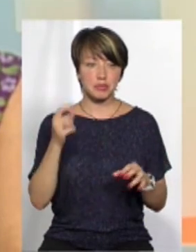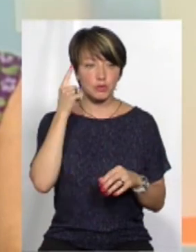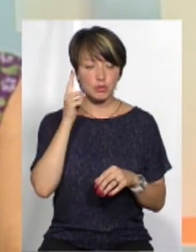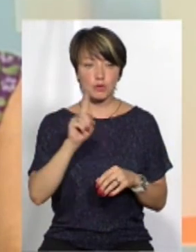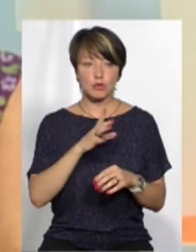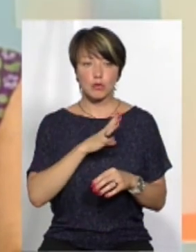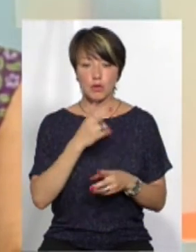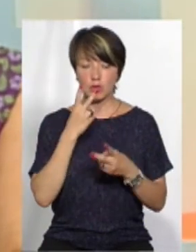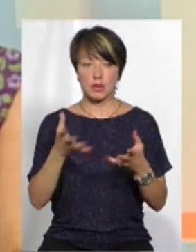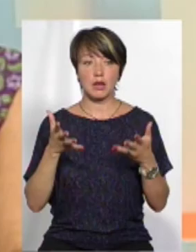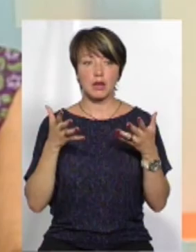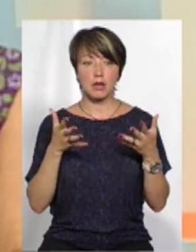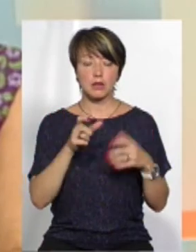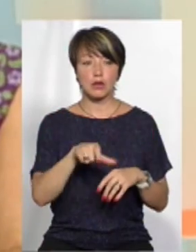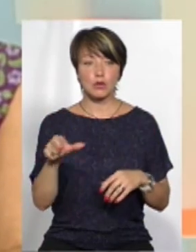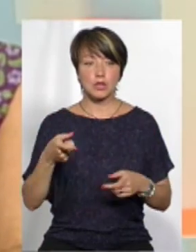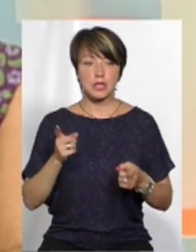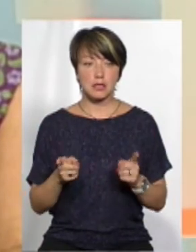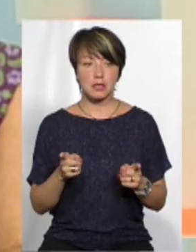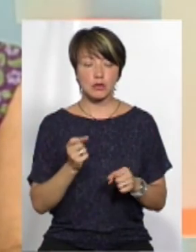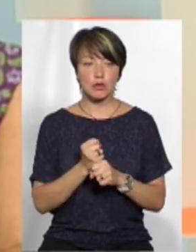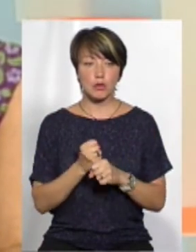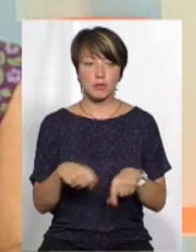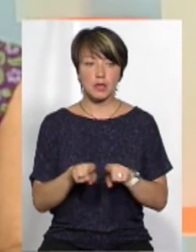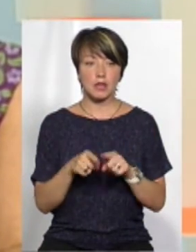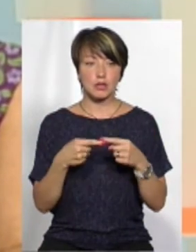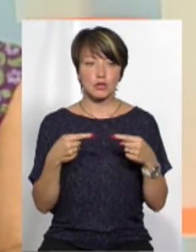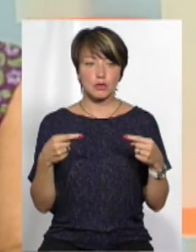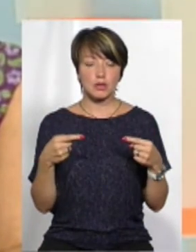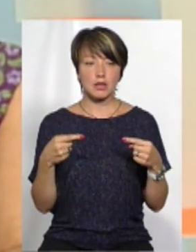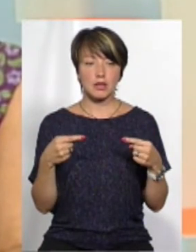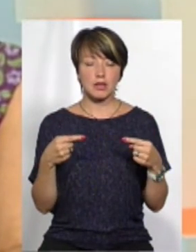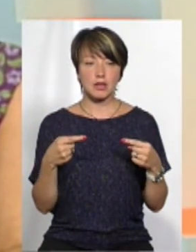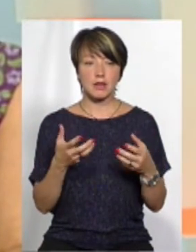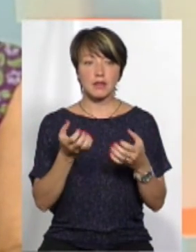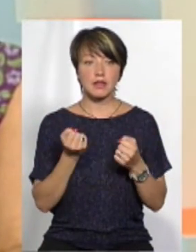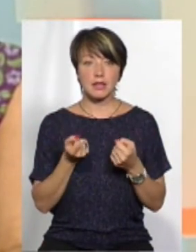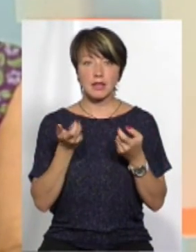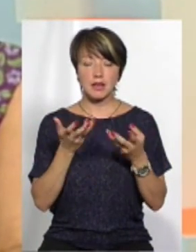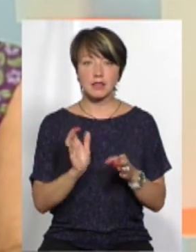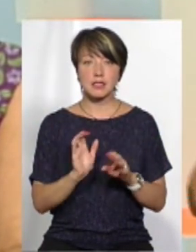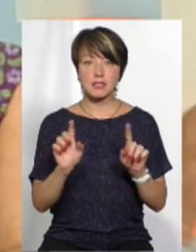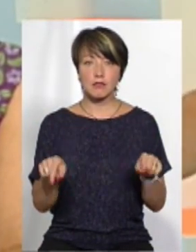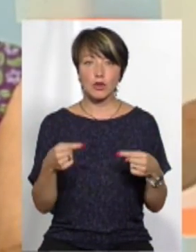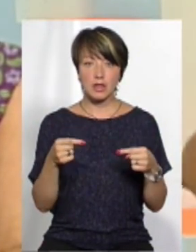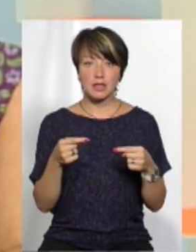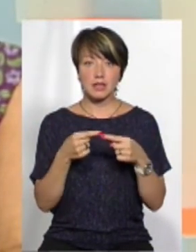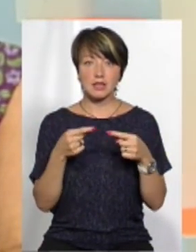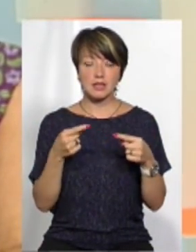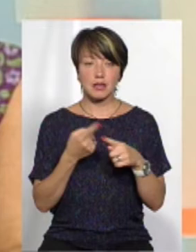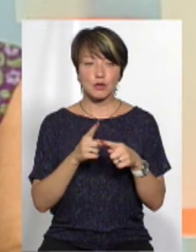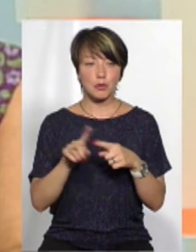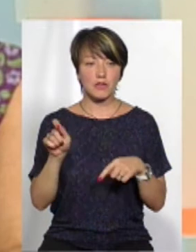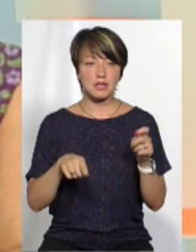принципі для того, щоб було наглядно, що видно людям, що ми дійсно робимо такі штуки, взяти декілька кубів цих і створити з них якусь інсталяцію на